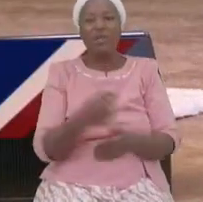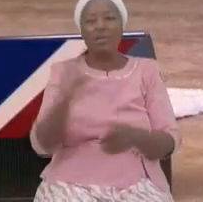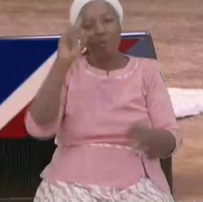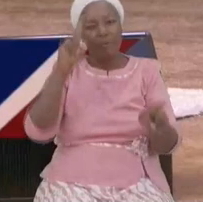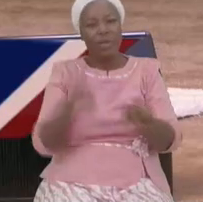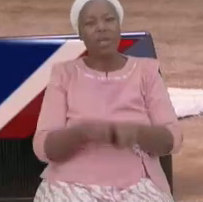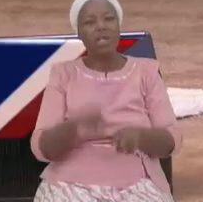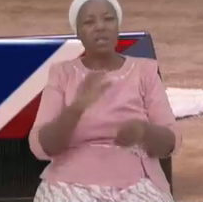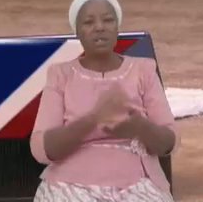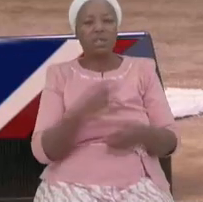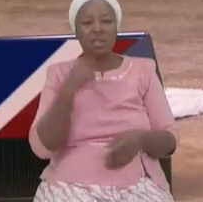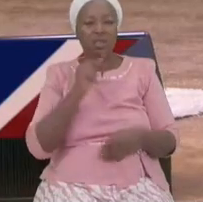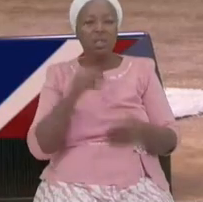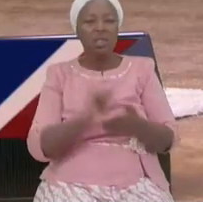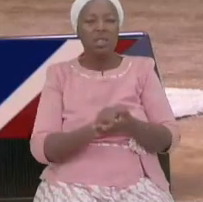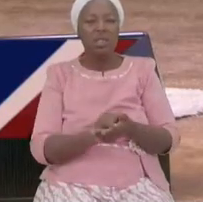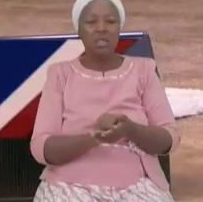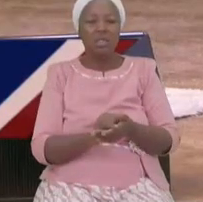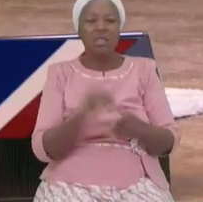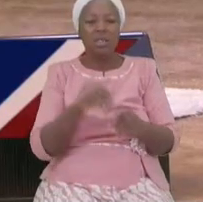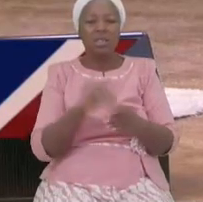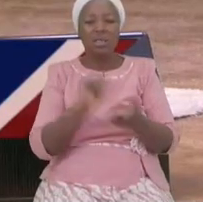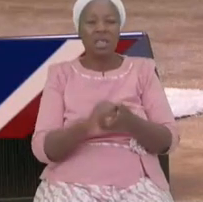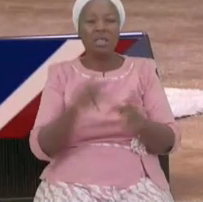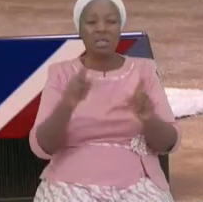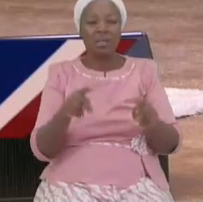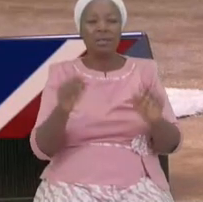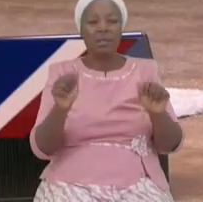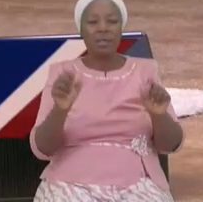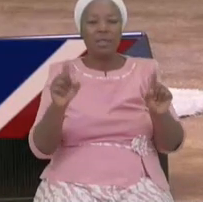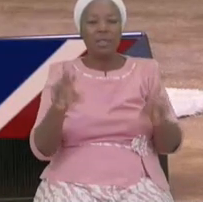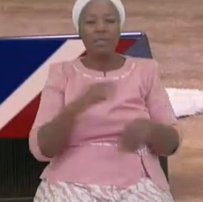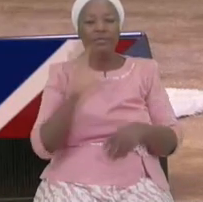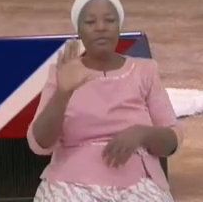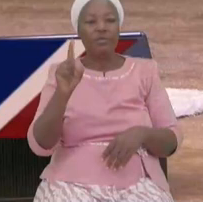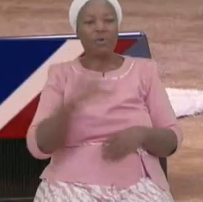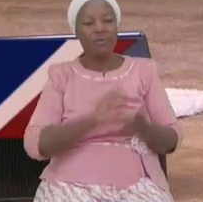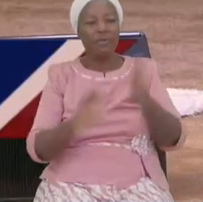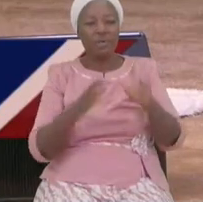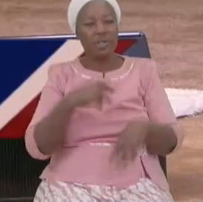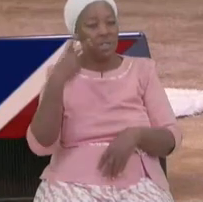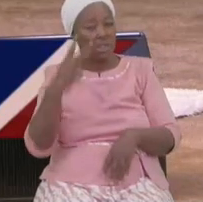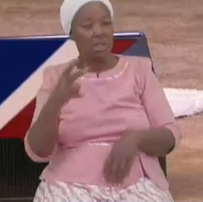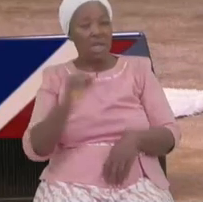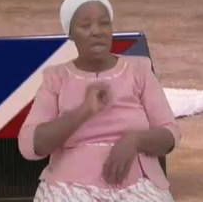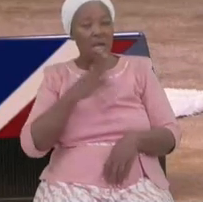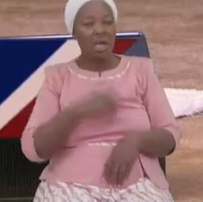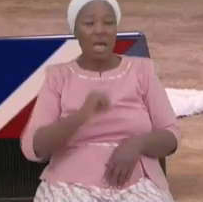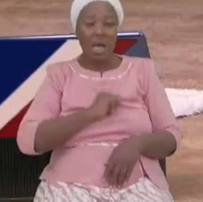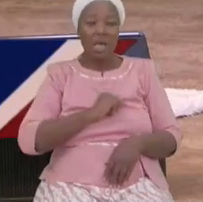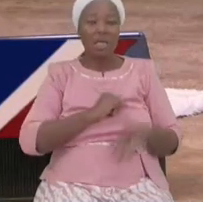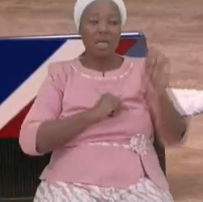de la nouvelle alliance. En Psaume 51, Psaume 51,